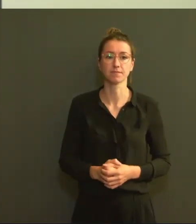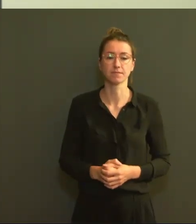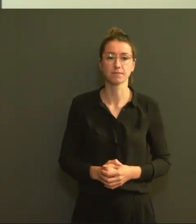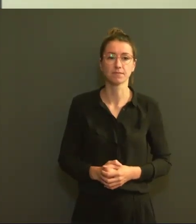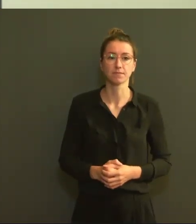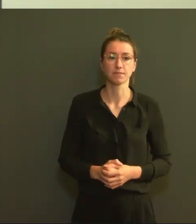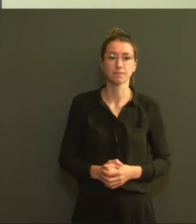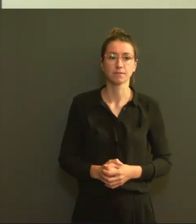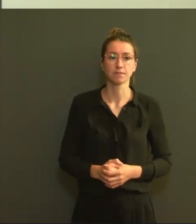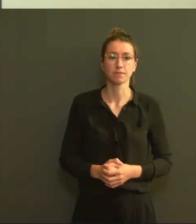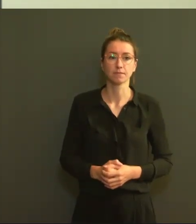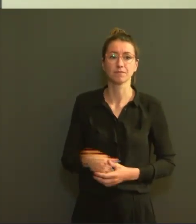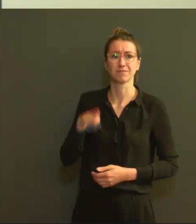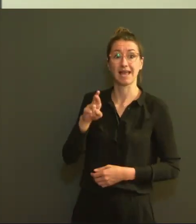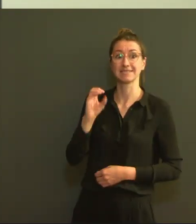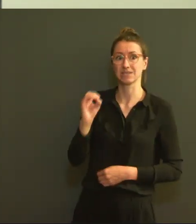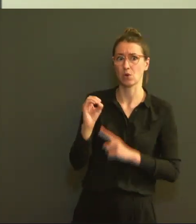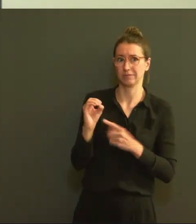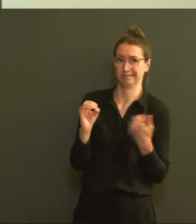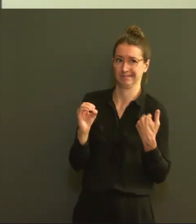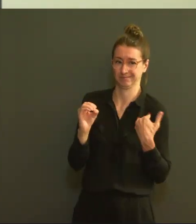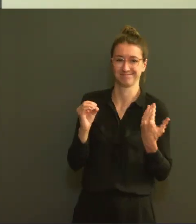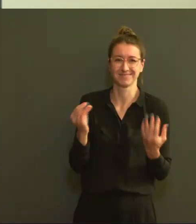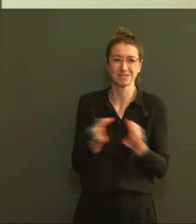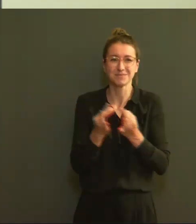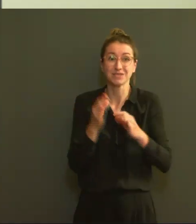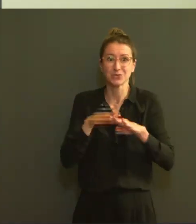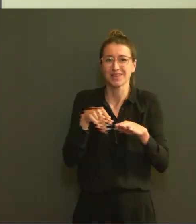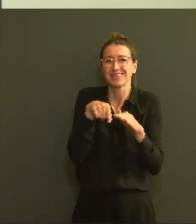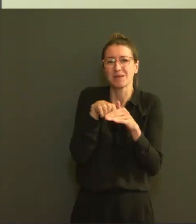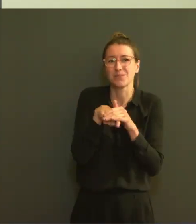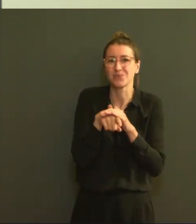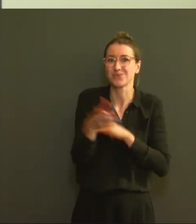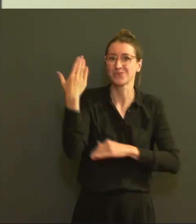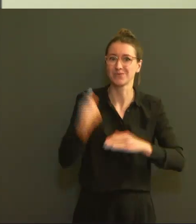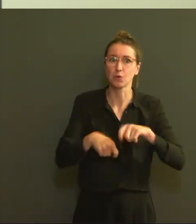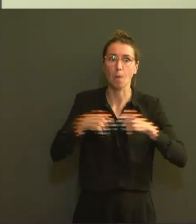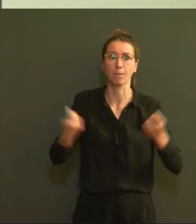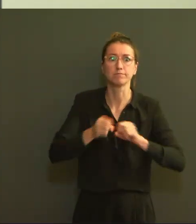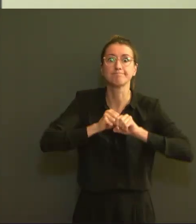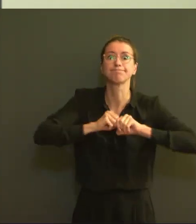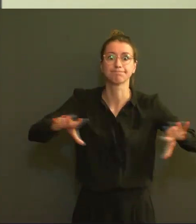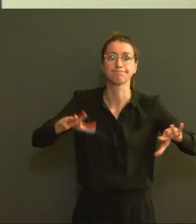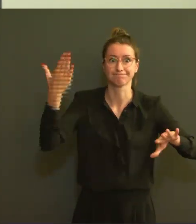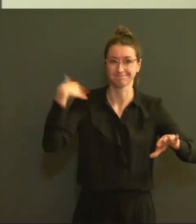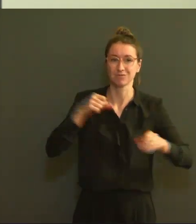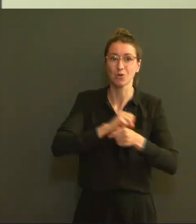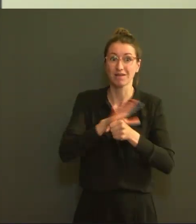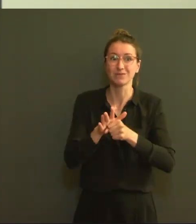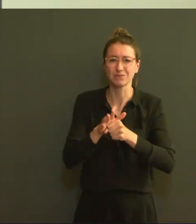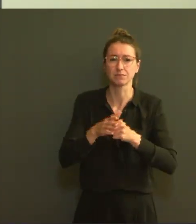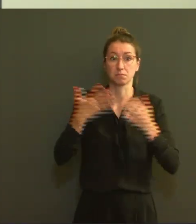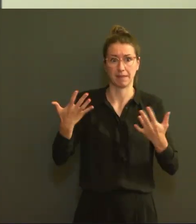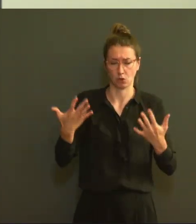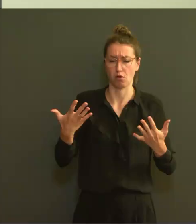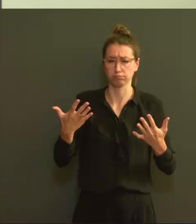Ceci, c'est le R0, donc le taux de reproduction au début d'une épidémie. On parle maintenant de RT